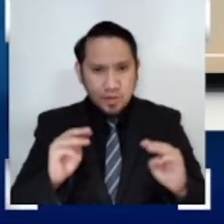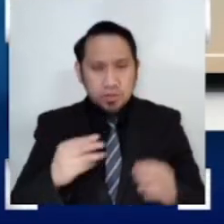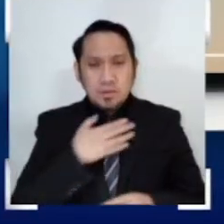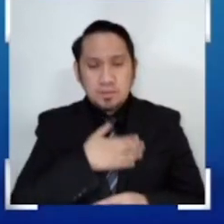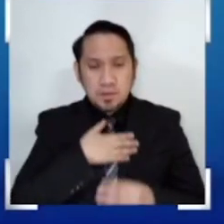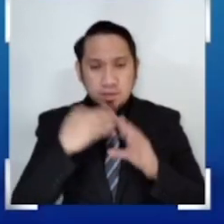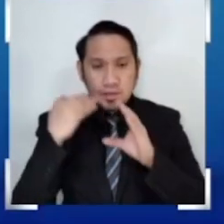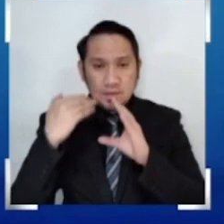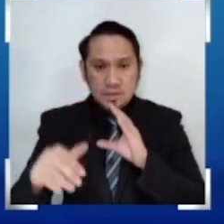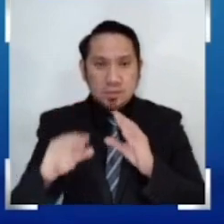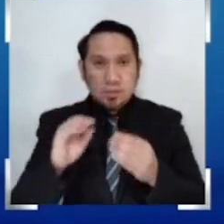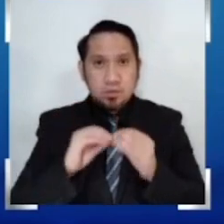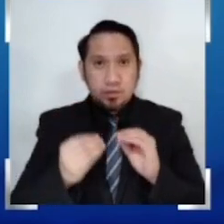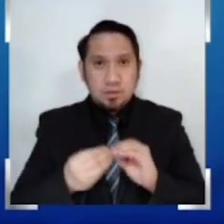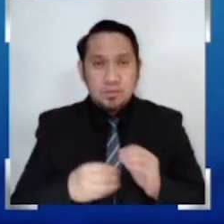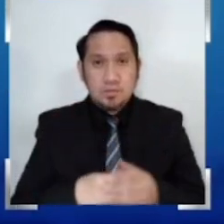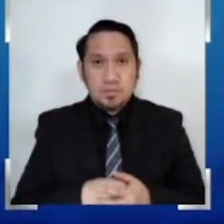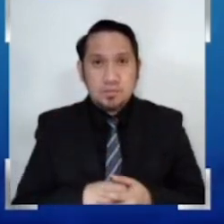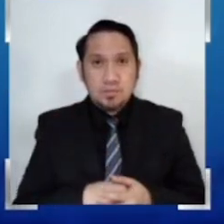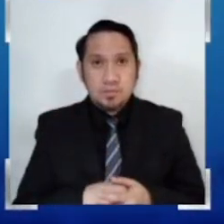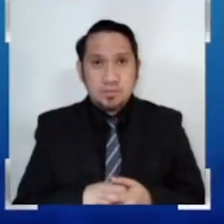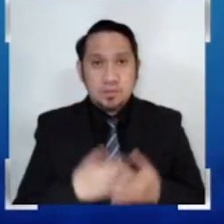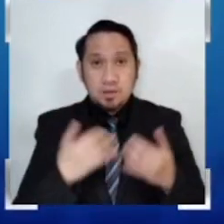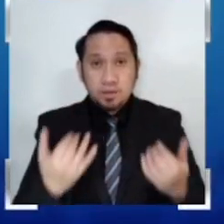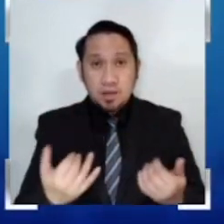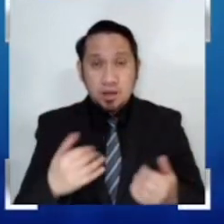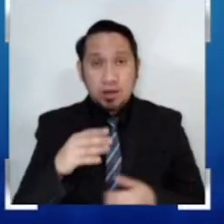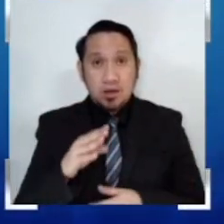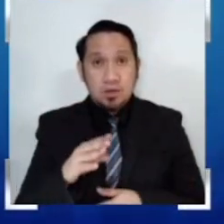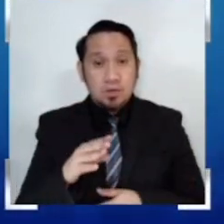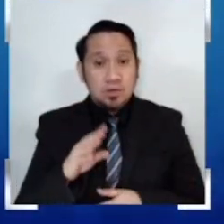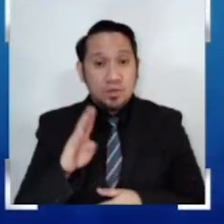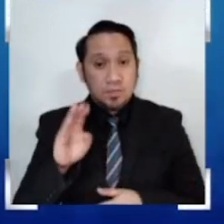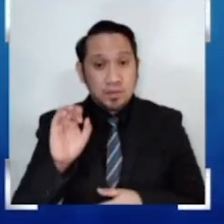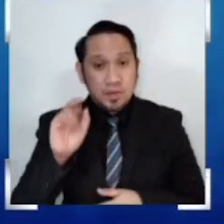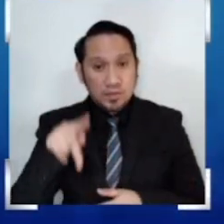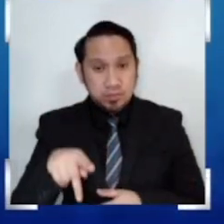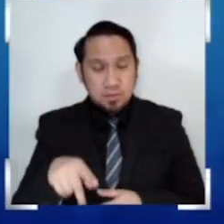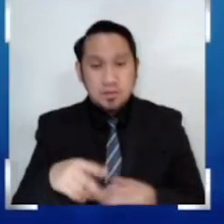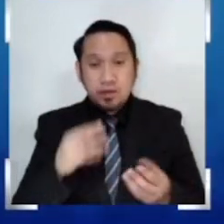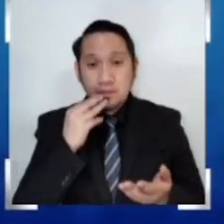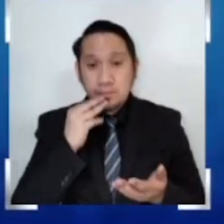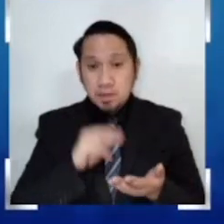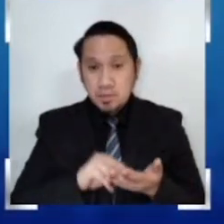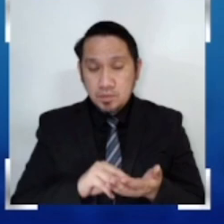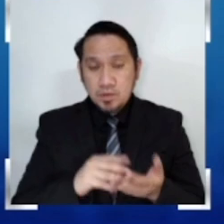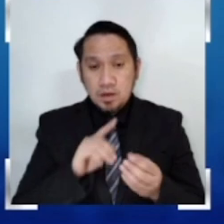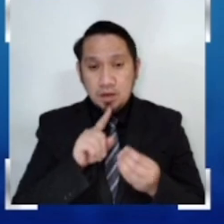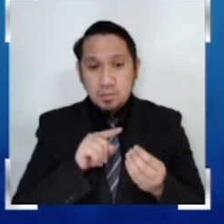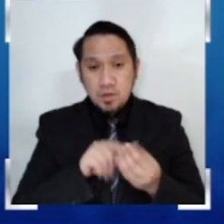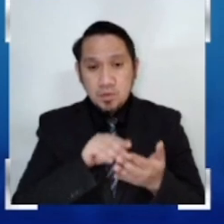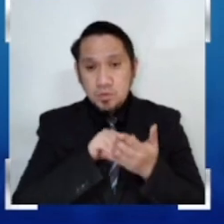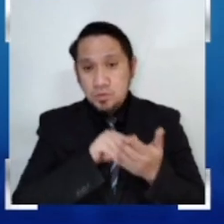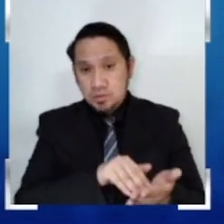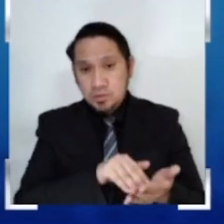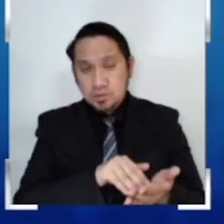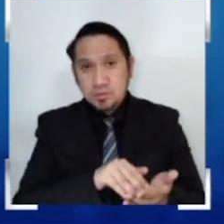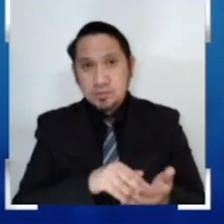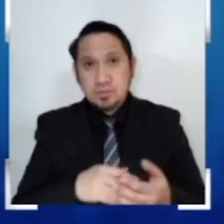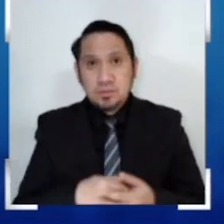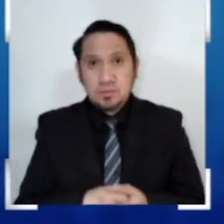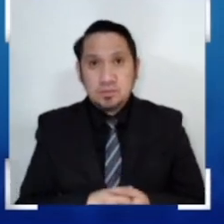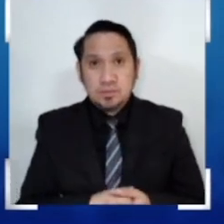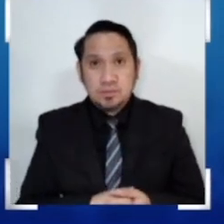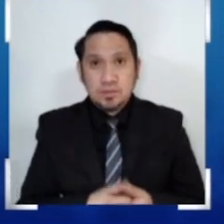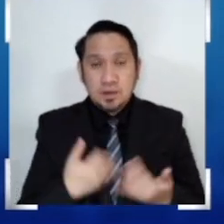numero. Una na rin naglabas ang Banko Sentral ng Pilipinas ng memorandum kaugnay ng pagkontra sa malawakang phishing kung saan kabilang